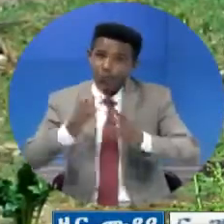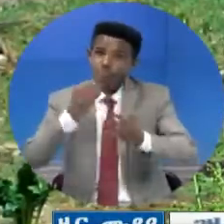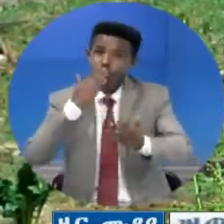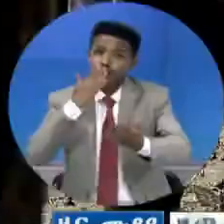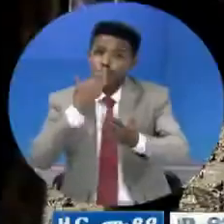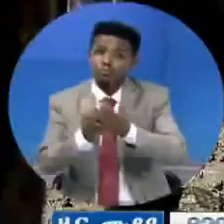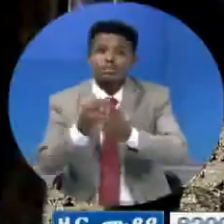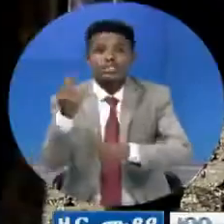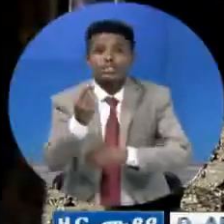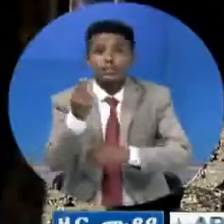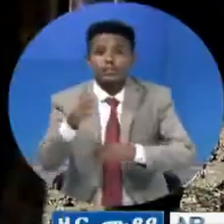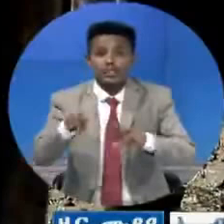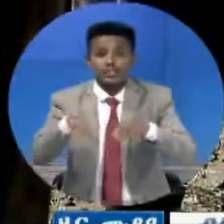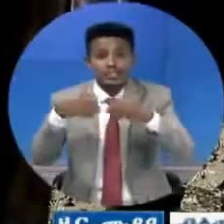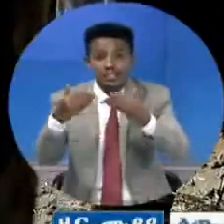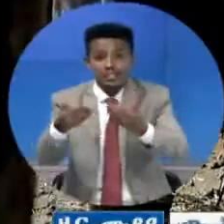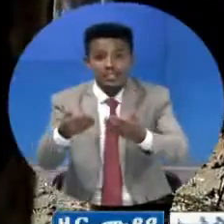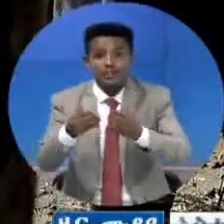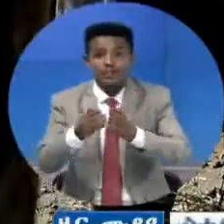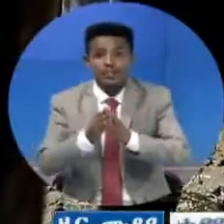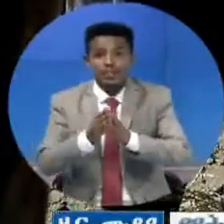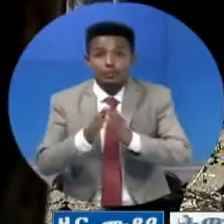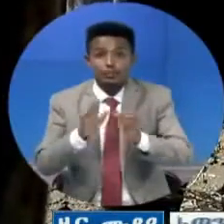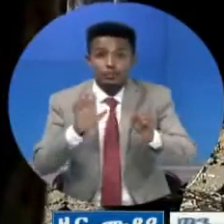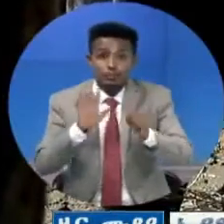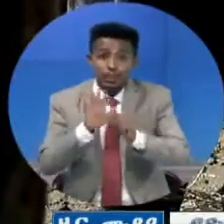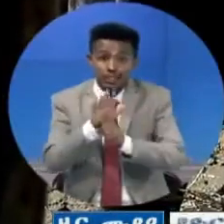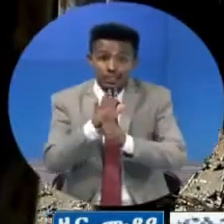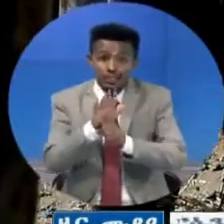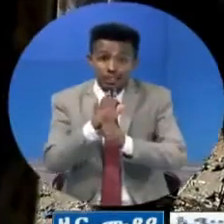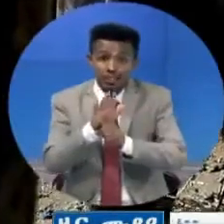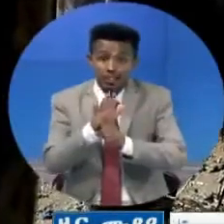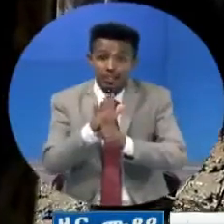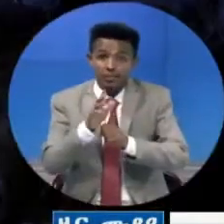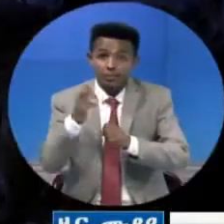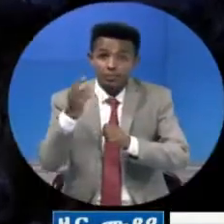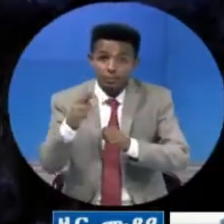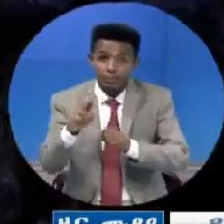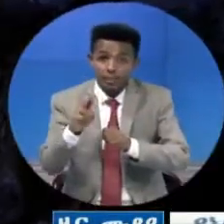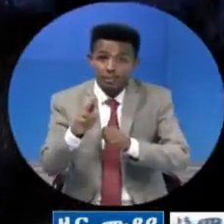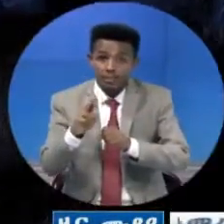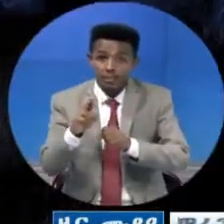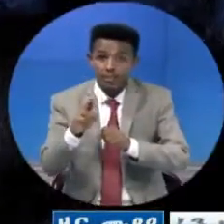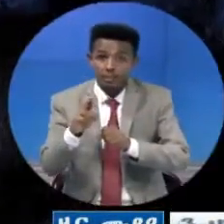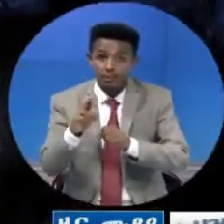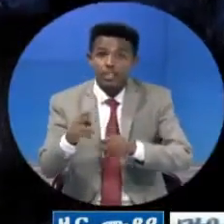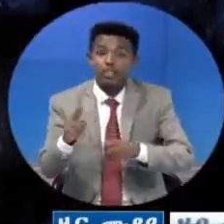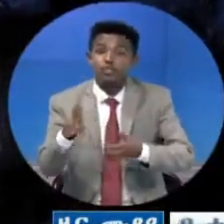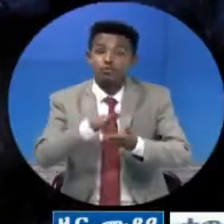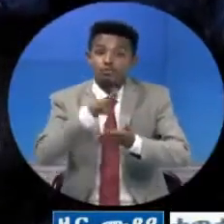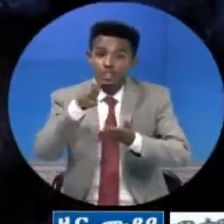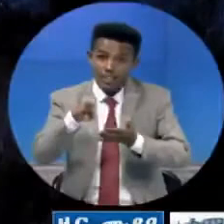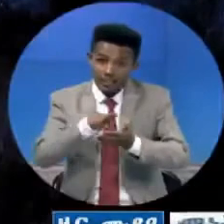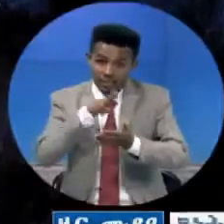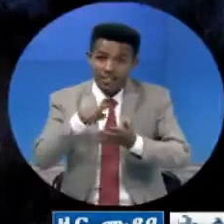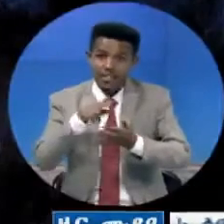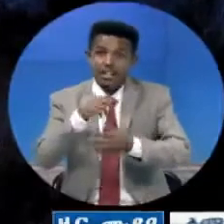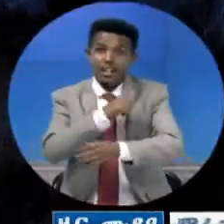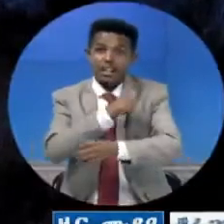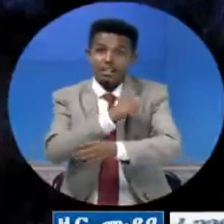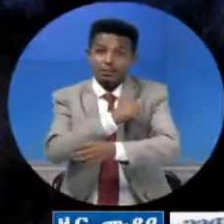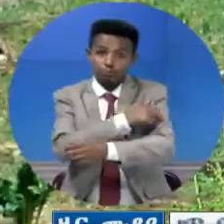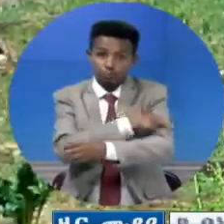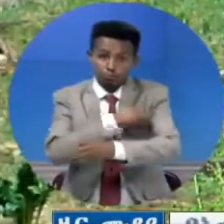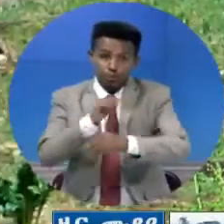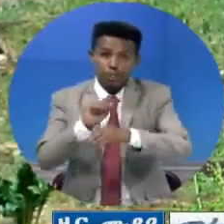ይሄ ለቤት በቅቼው ማለት ለግቢያ ወይም ለዩኒቨርሲቲ ለሐኪም ቤት እያቀረብኩ